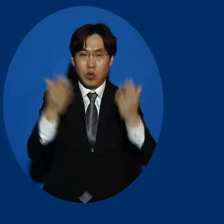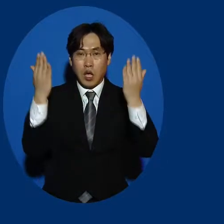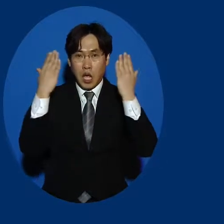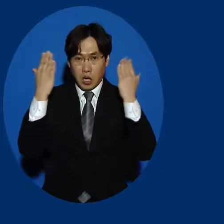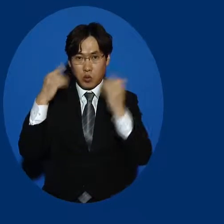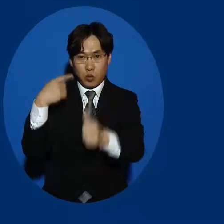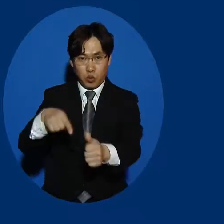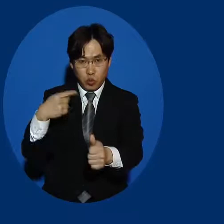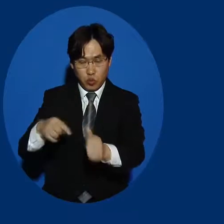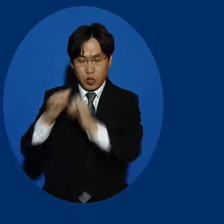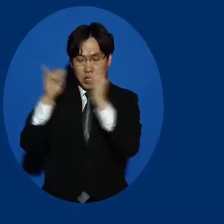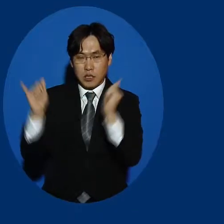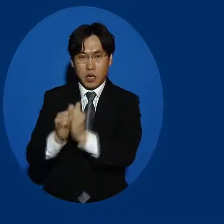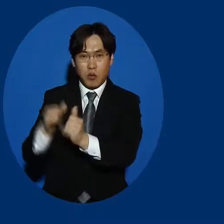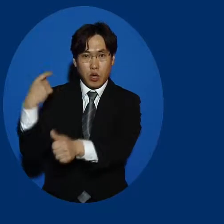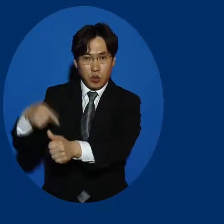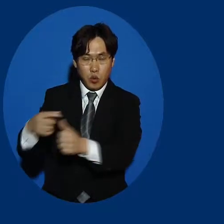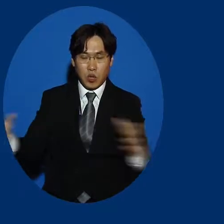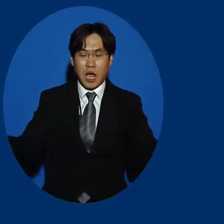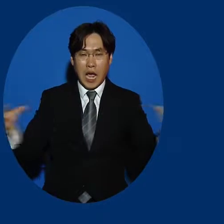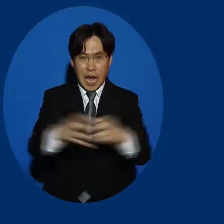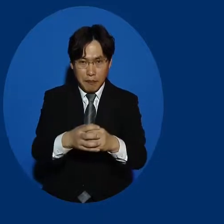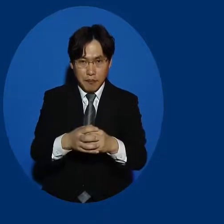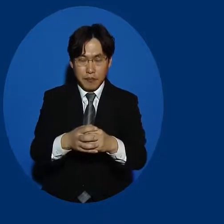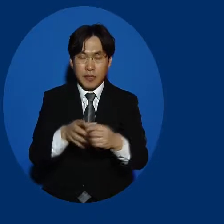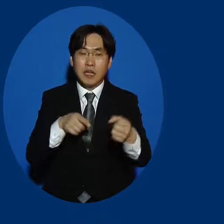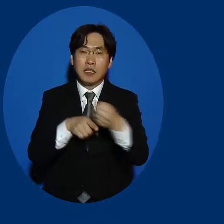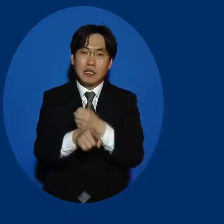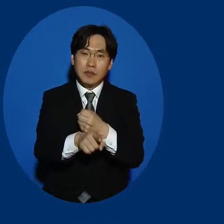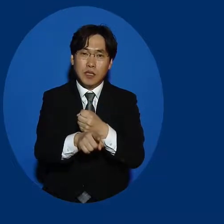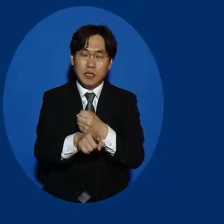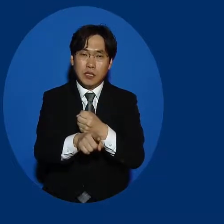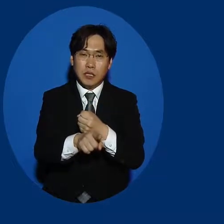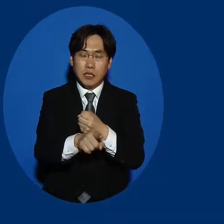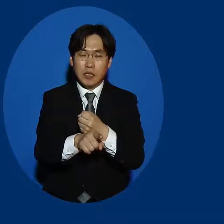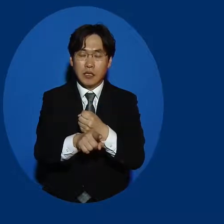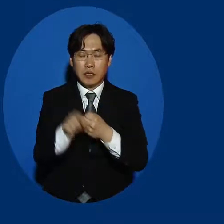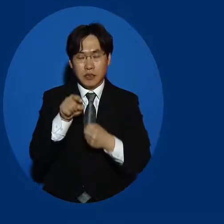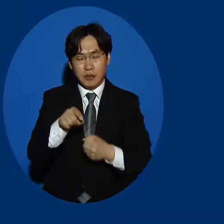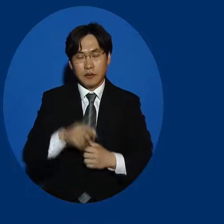학교교육, 사회교육을 총망라한 교육이라고 우리는